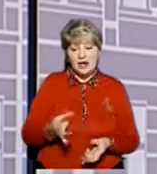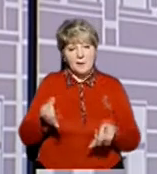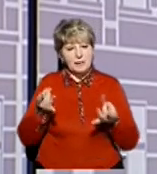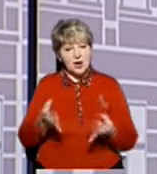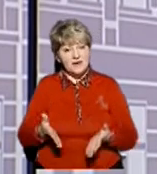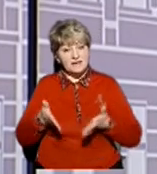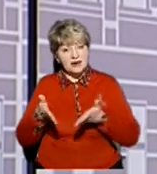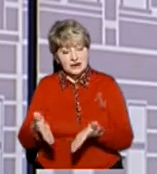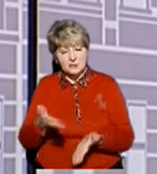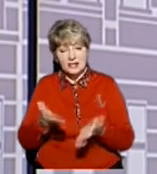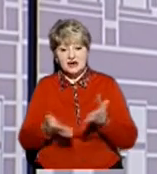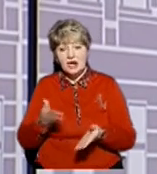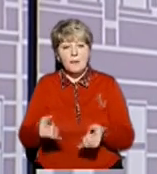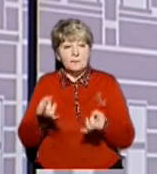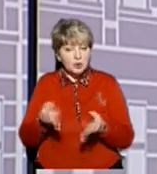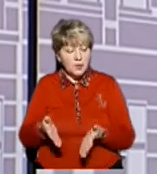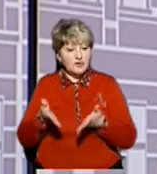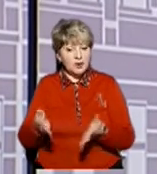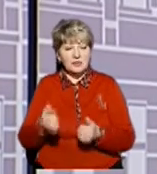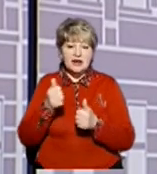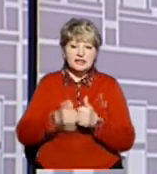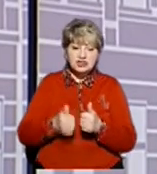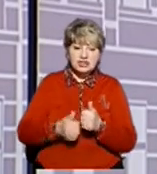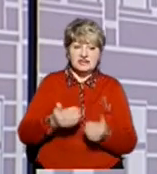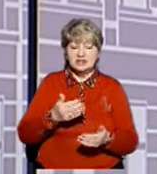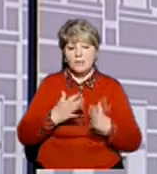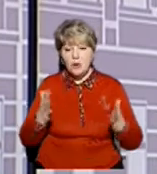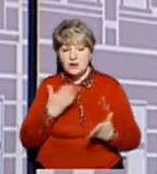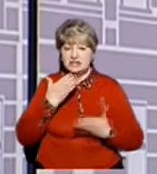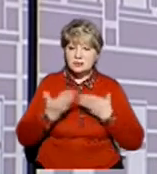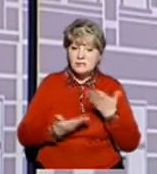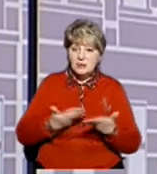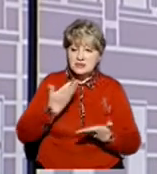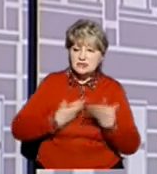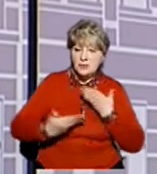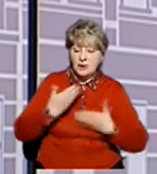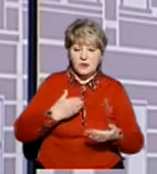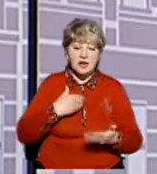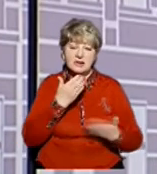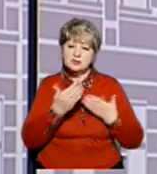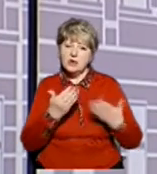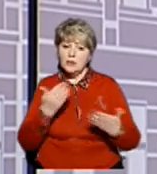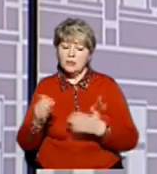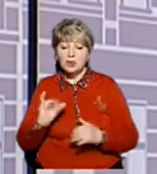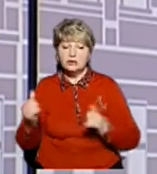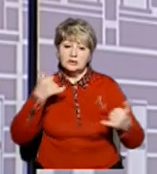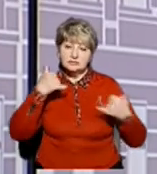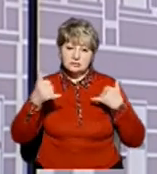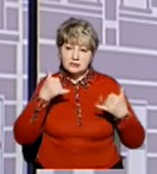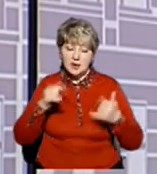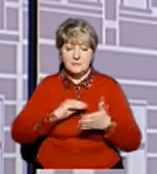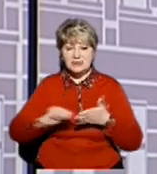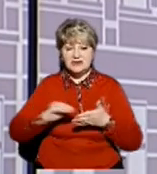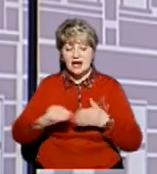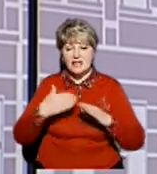простіші варіанти. Якщо це більш простіші, то часто в запиті, я прошу багатьох клієнтів, які мені телефонують, писати все на